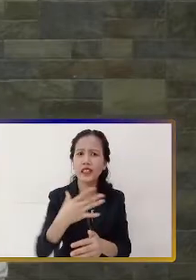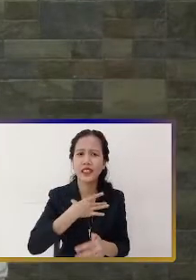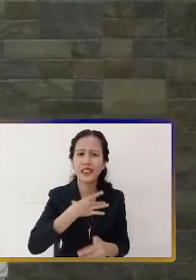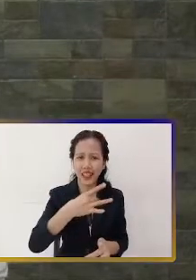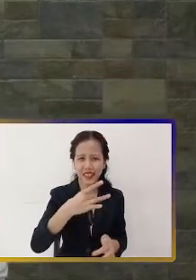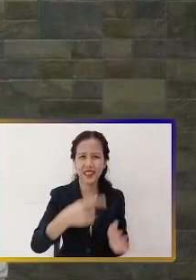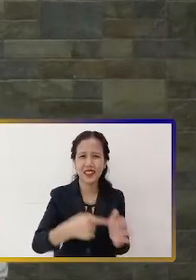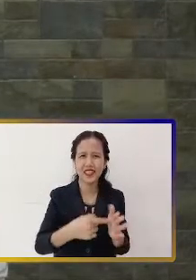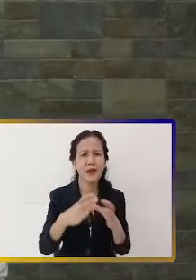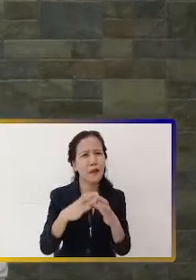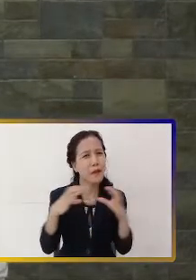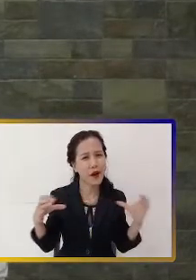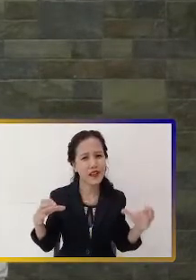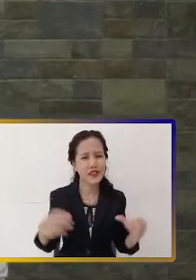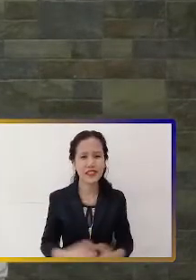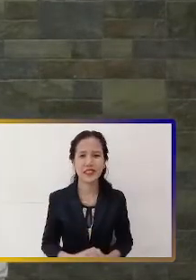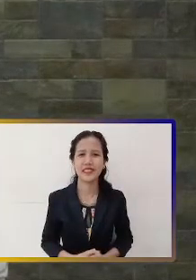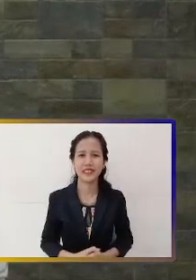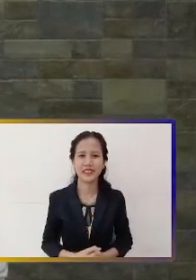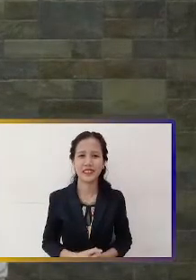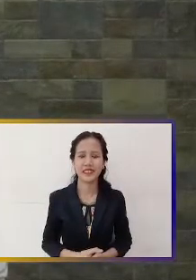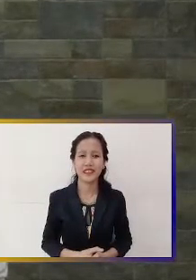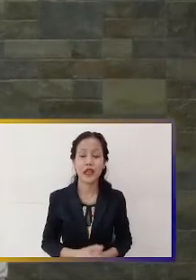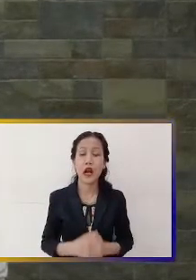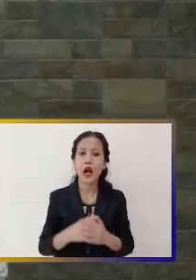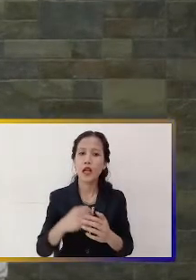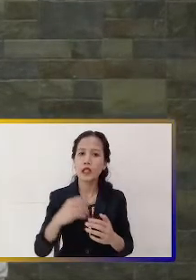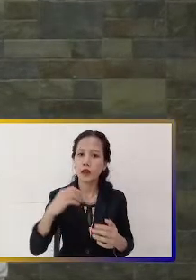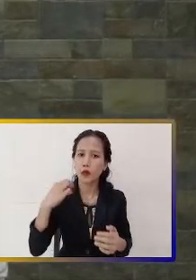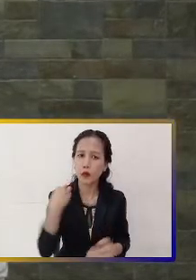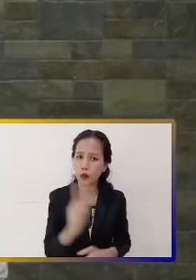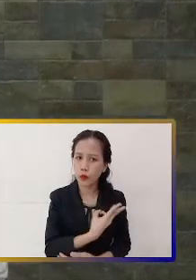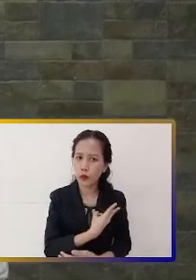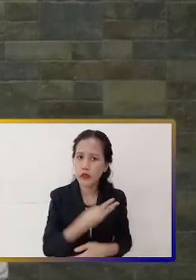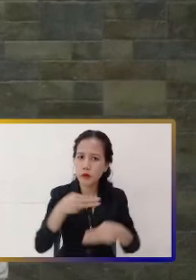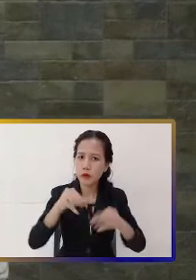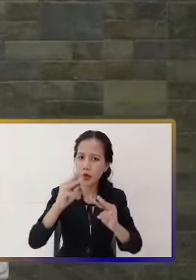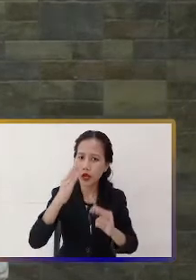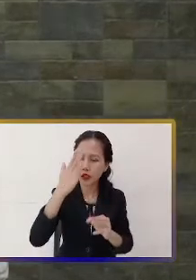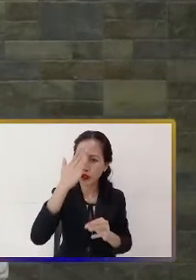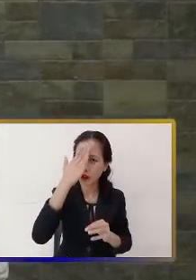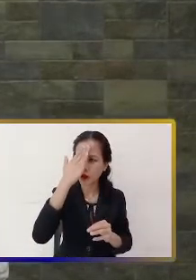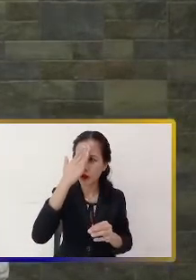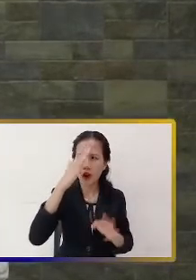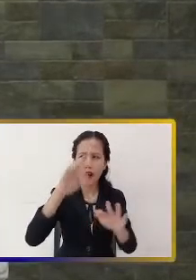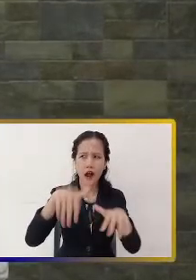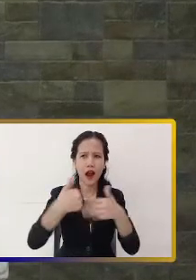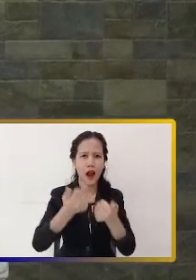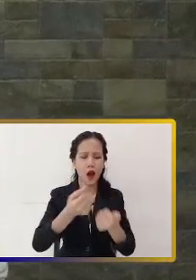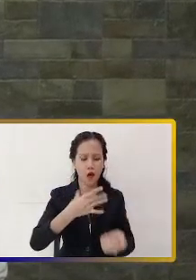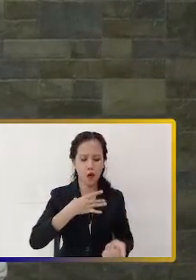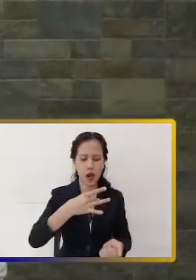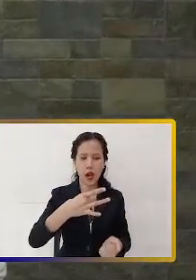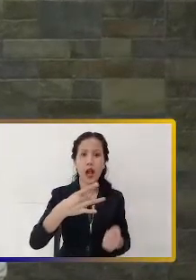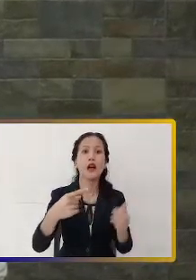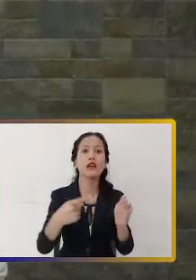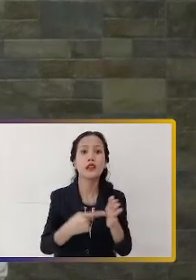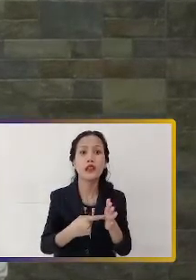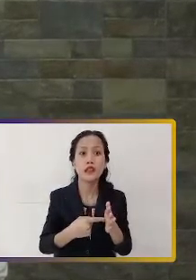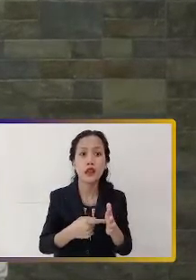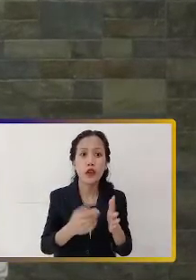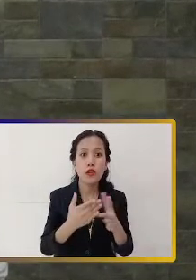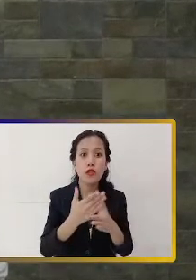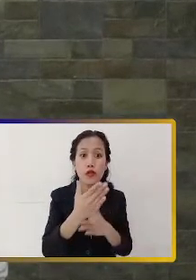natin kung anong kasagutan ng Panginoon. Malalaman natin kung paano nagustuhan ng Panginoon ito sa pamamagitan ng sagot